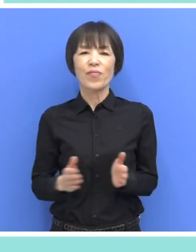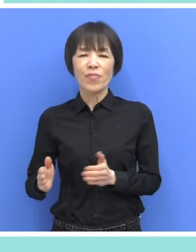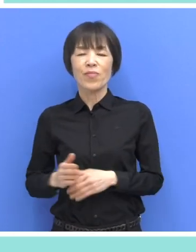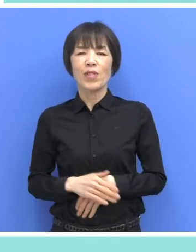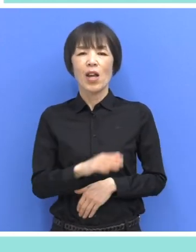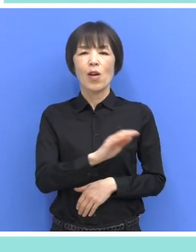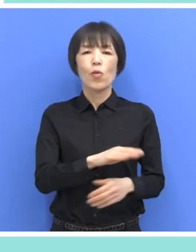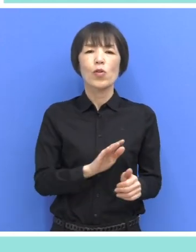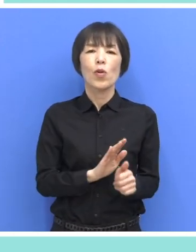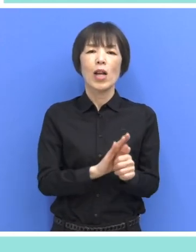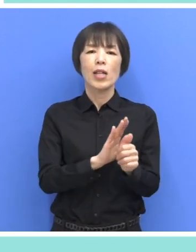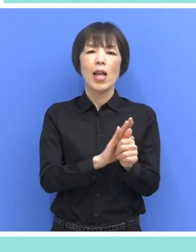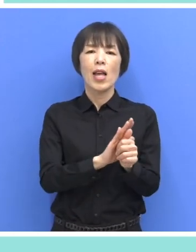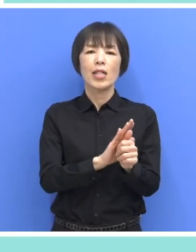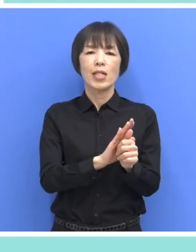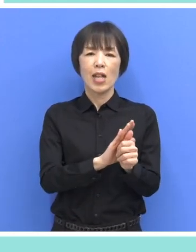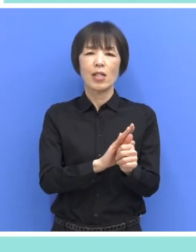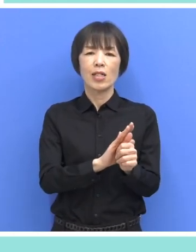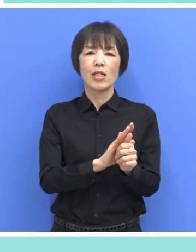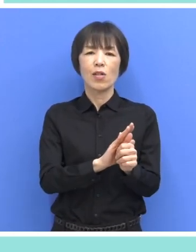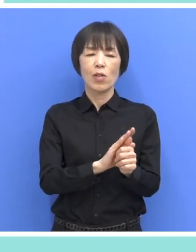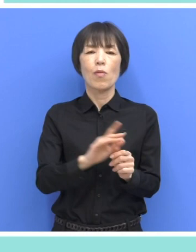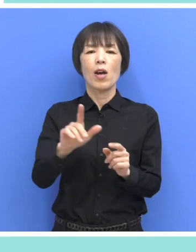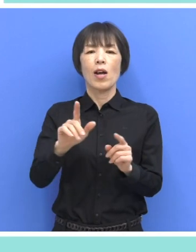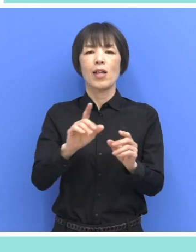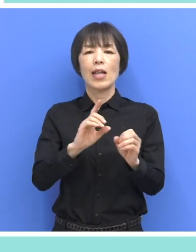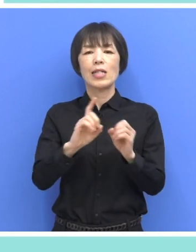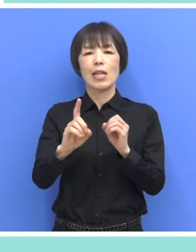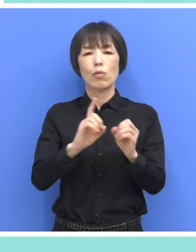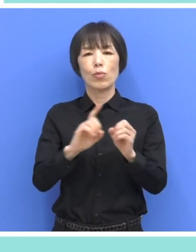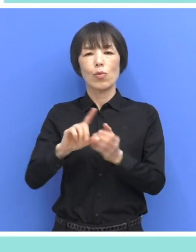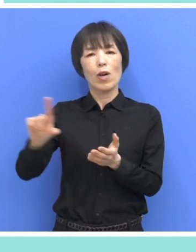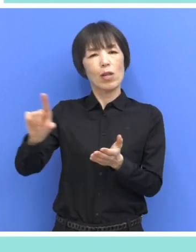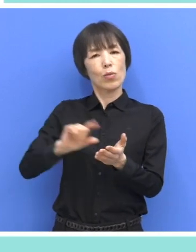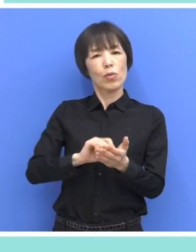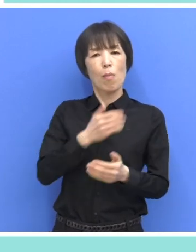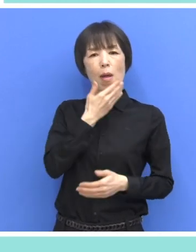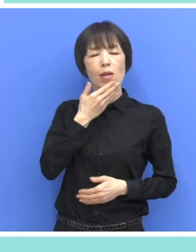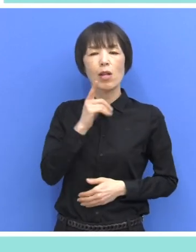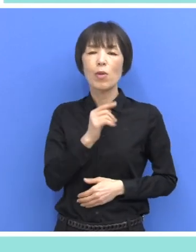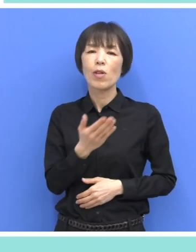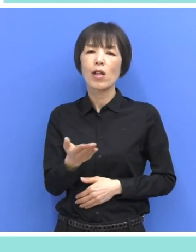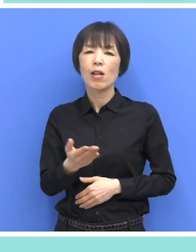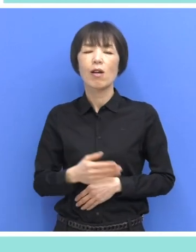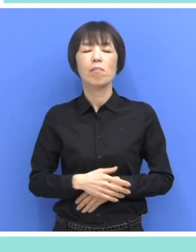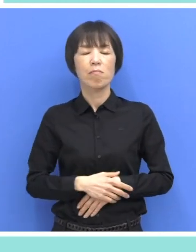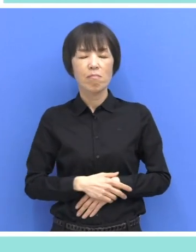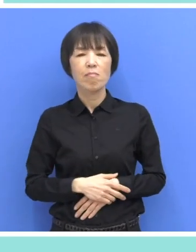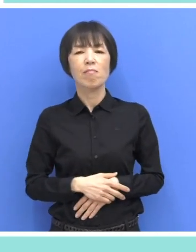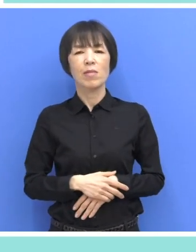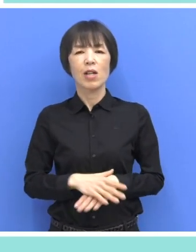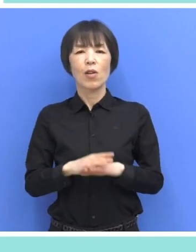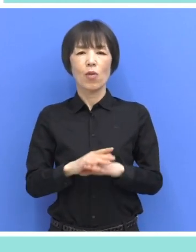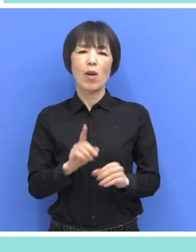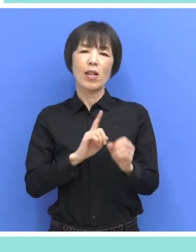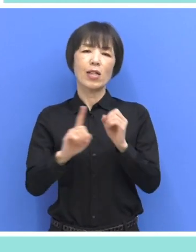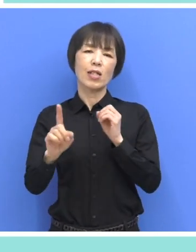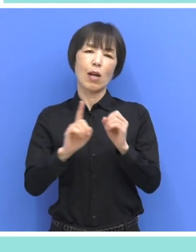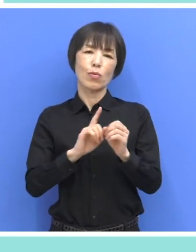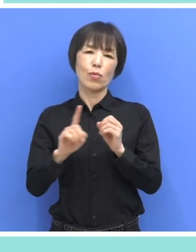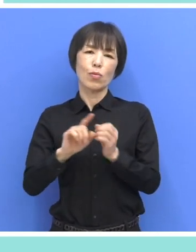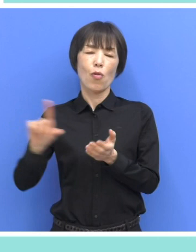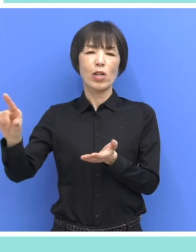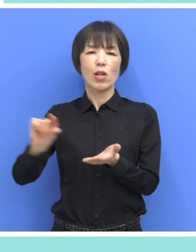一つ、子育て支援事業ではデジタルを活用することでどのように便利になるんでしょうか。 はい、これもデジタルの力を使